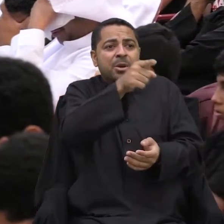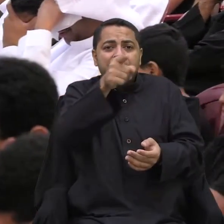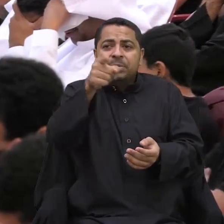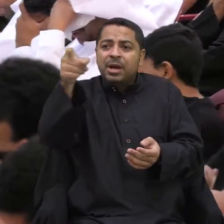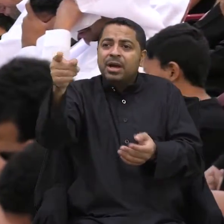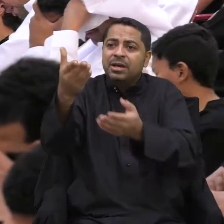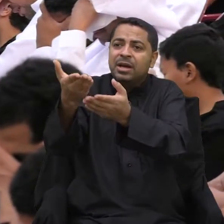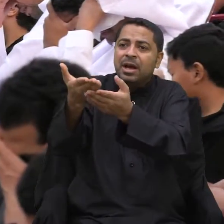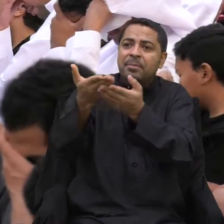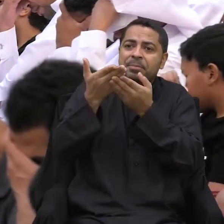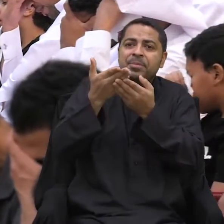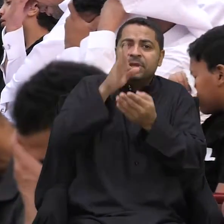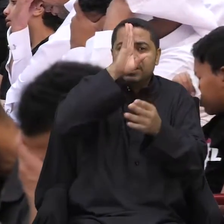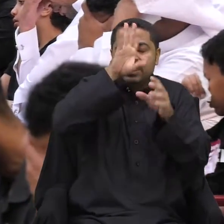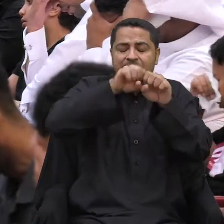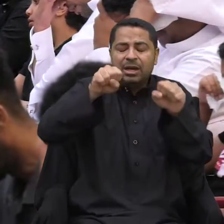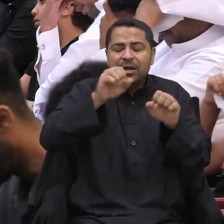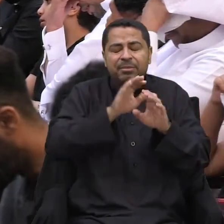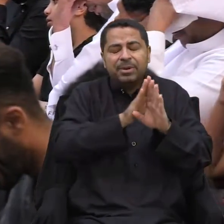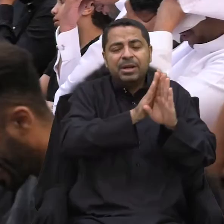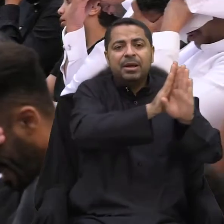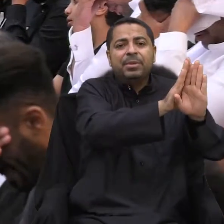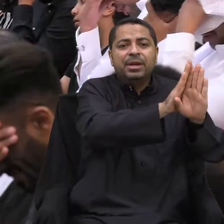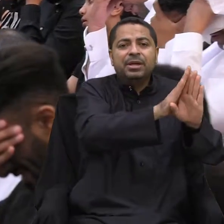لبيك يا أبا عبد الله،